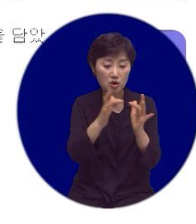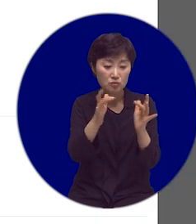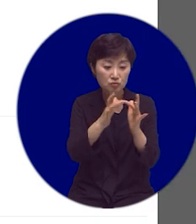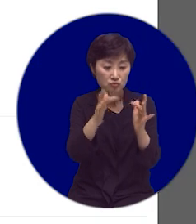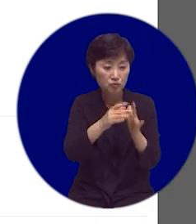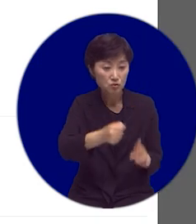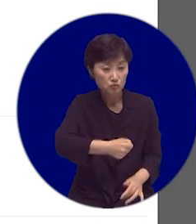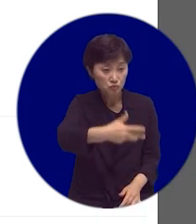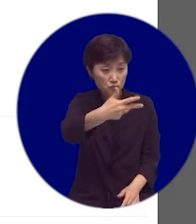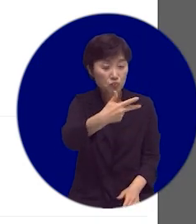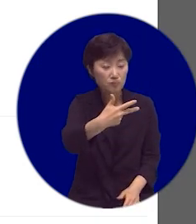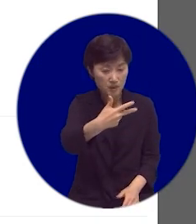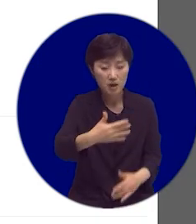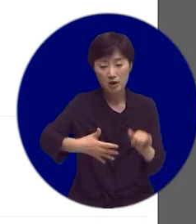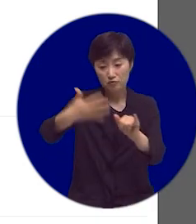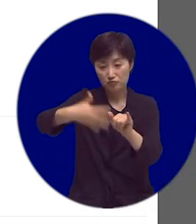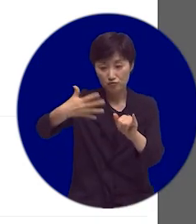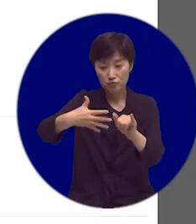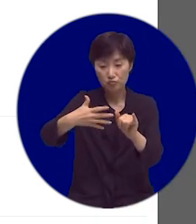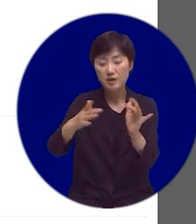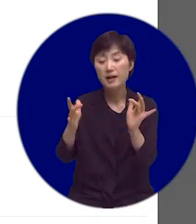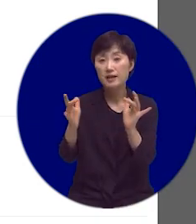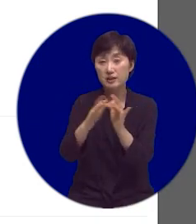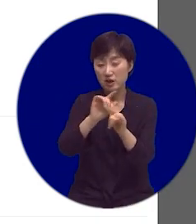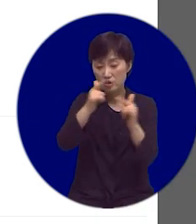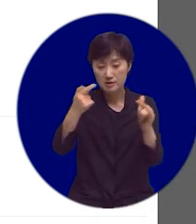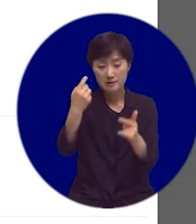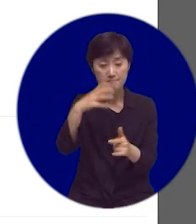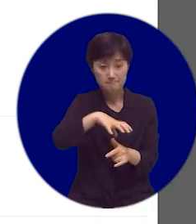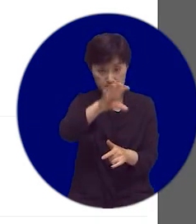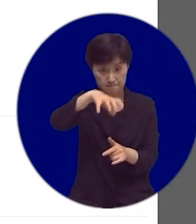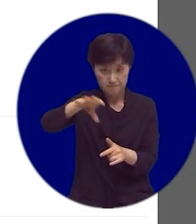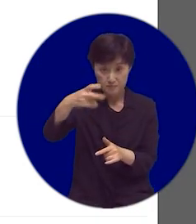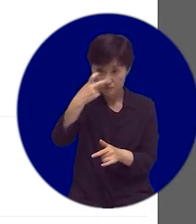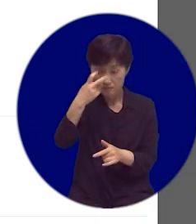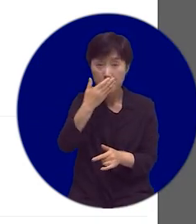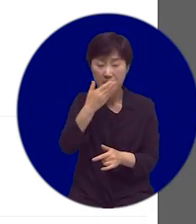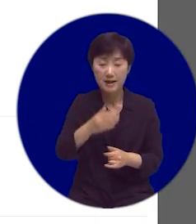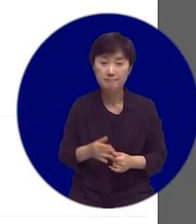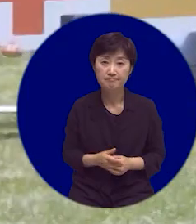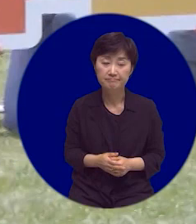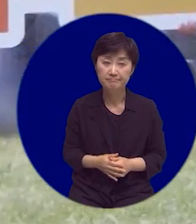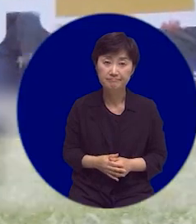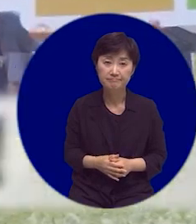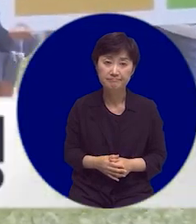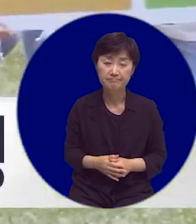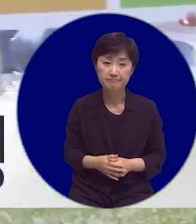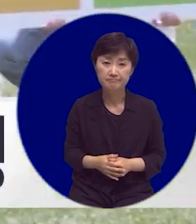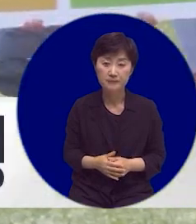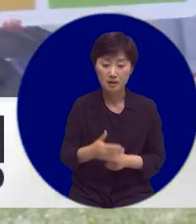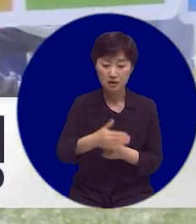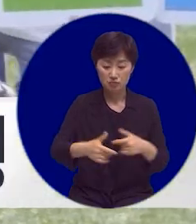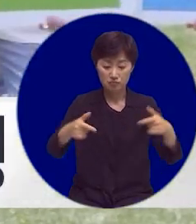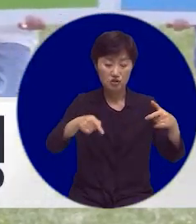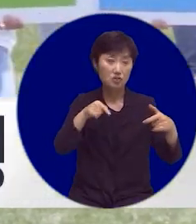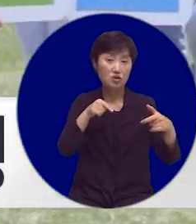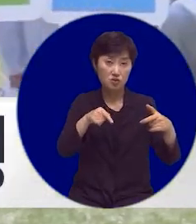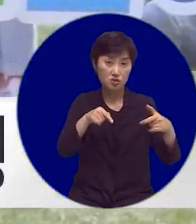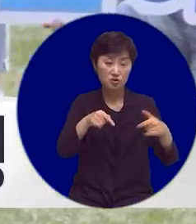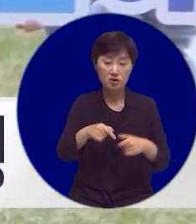홈페이지와 공식 유튜브, 인스타그램, 페이스북 등에서 확인할 수 있습니다. 한편 대구시